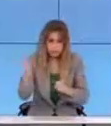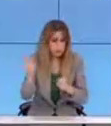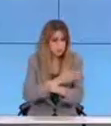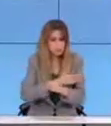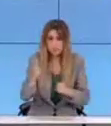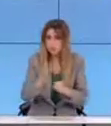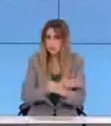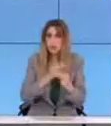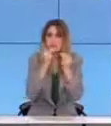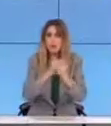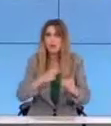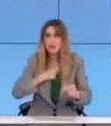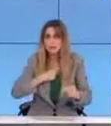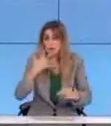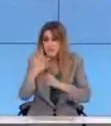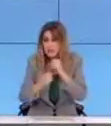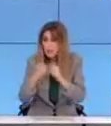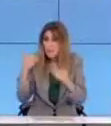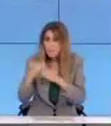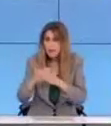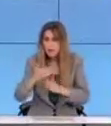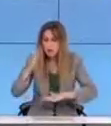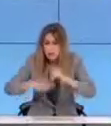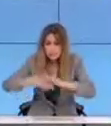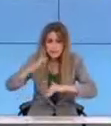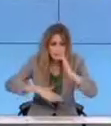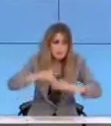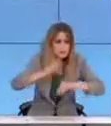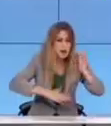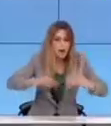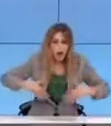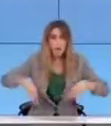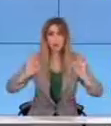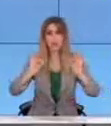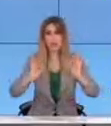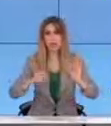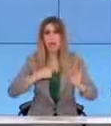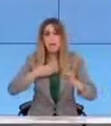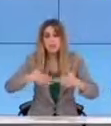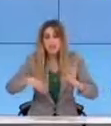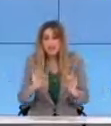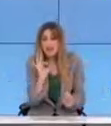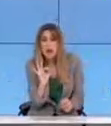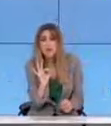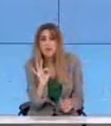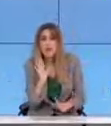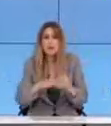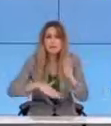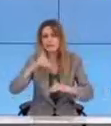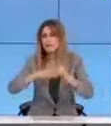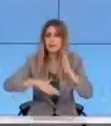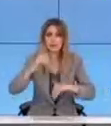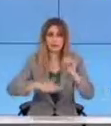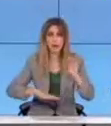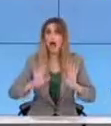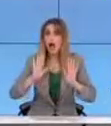ήταν σχεδόν η προσπάθειά μας από το μηδέν. Οφείλω όμως να πω ότι αυτό δεν ίσχυε για τον